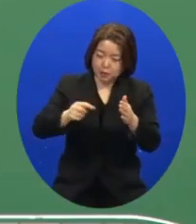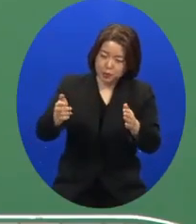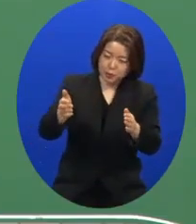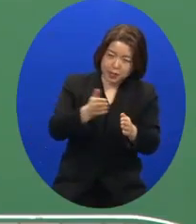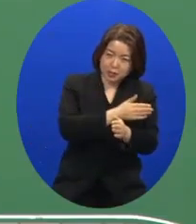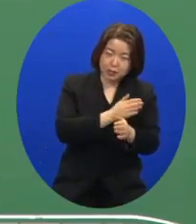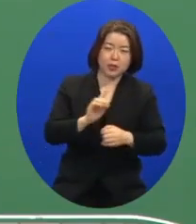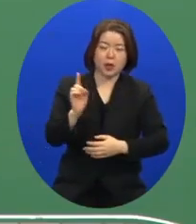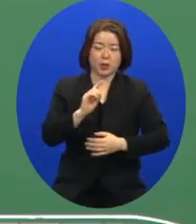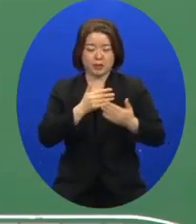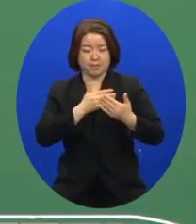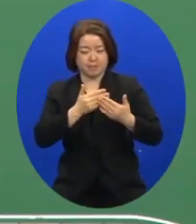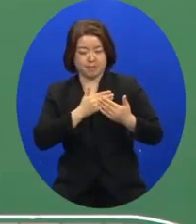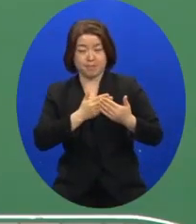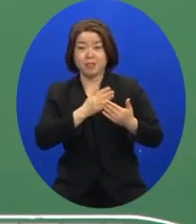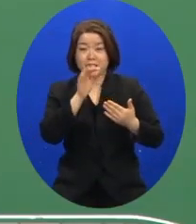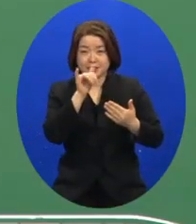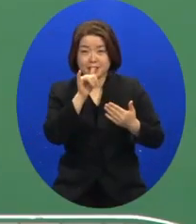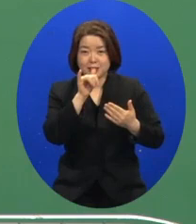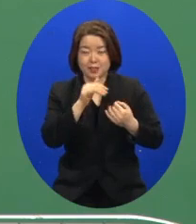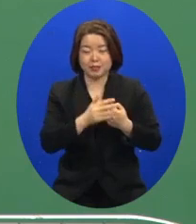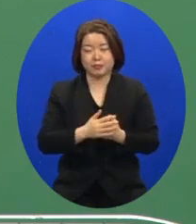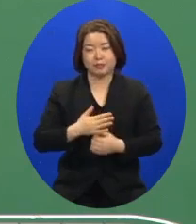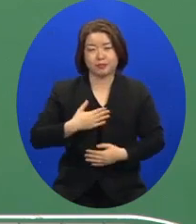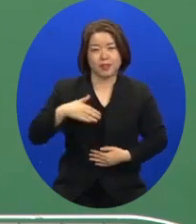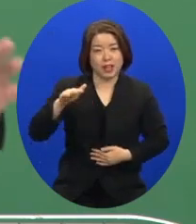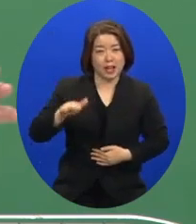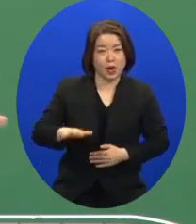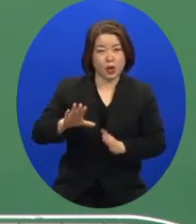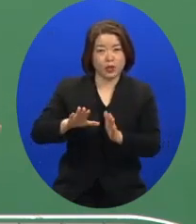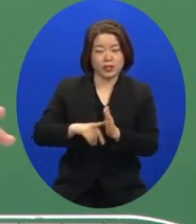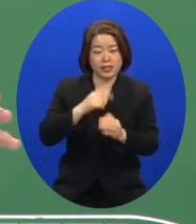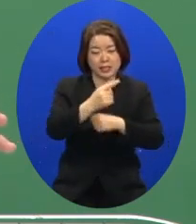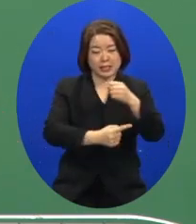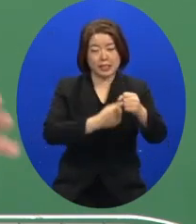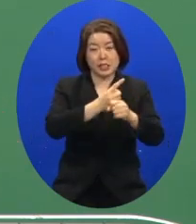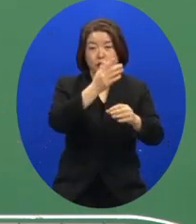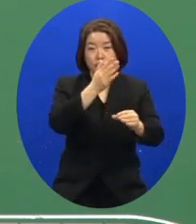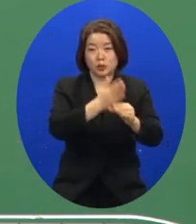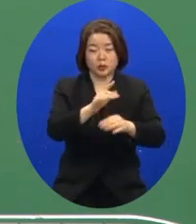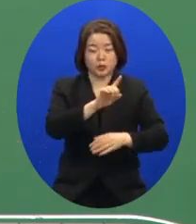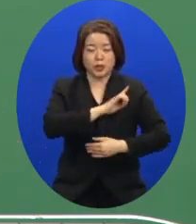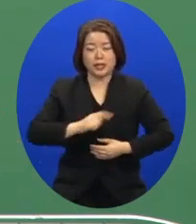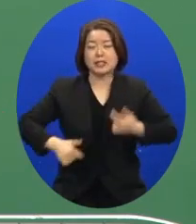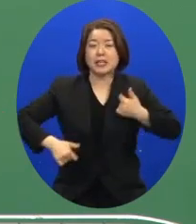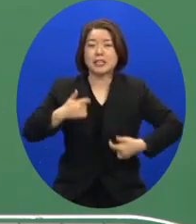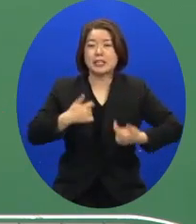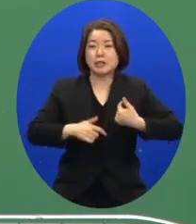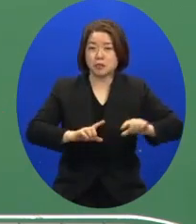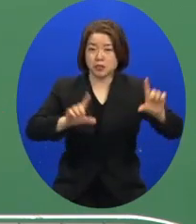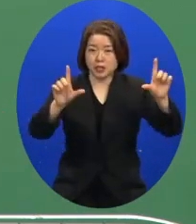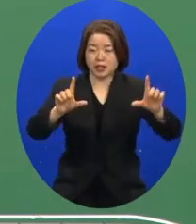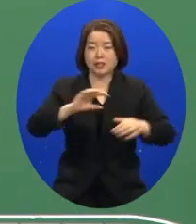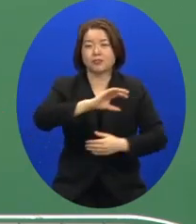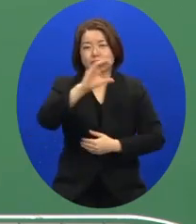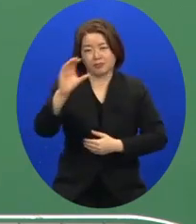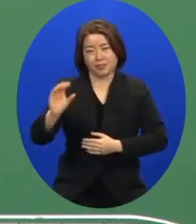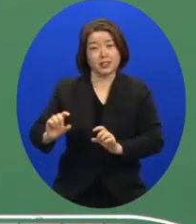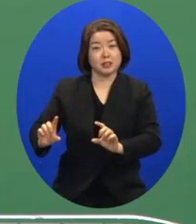어떤 설렘이 있었습니다. 제 어릴 때는 1년 중에 가장 기쁜 날이 성탄절이기도